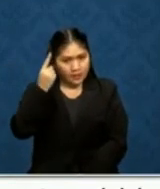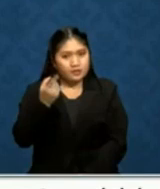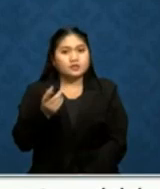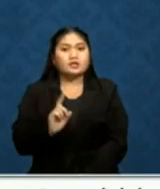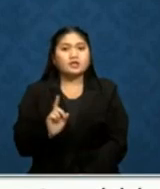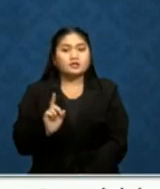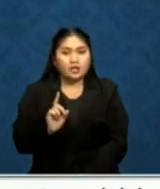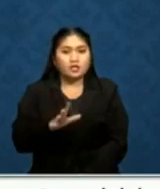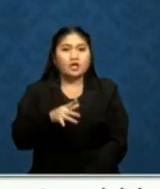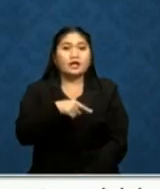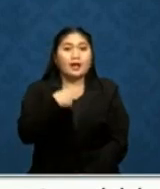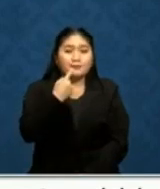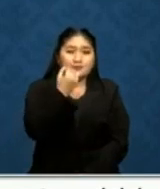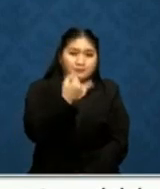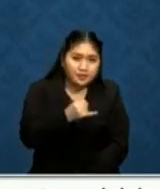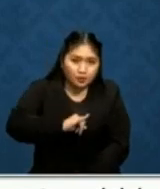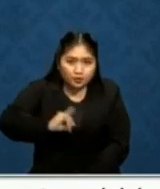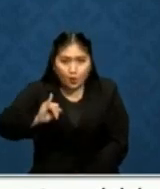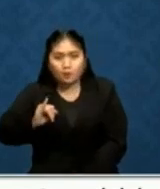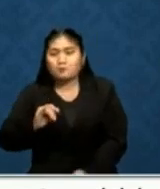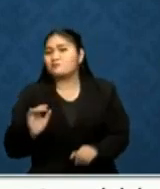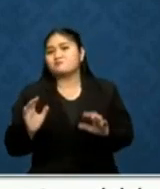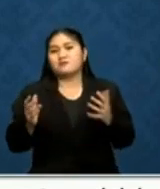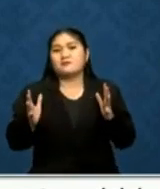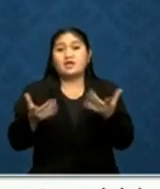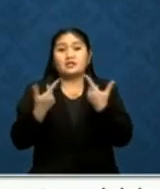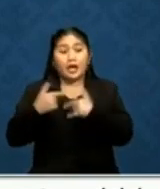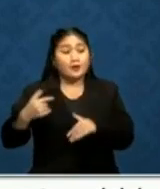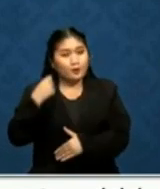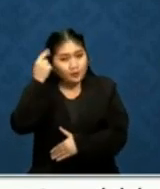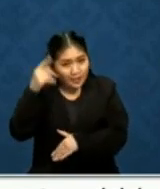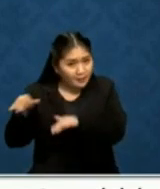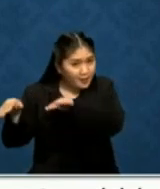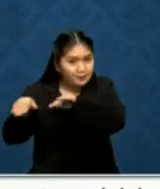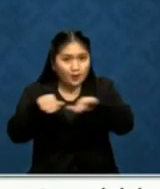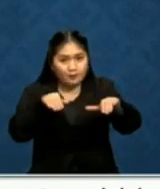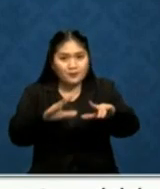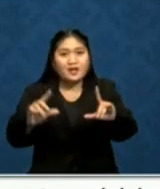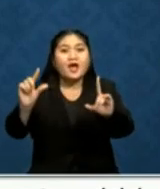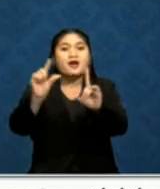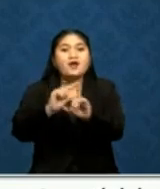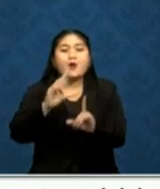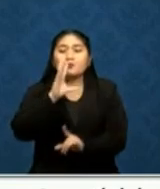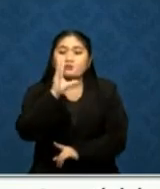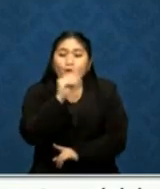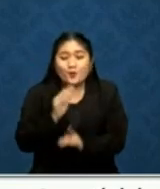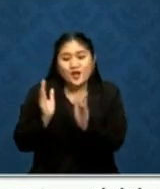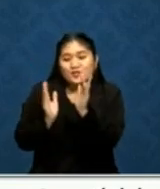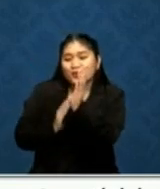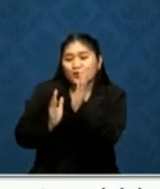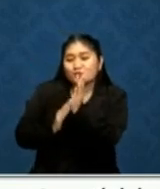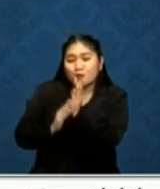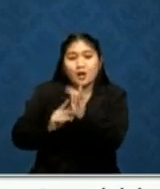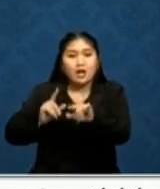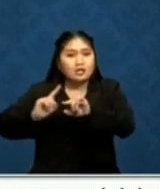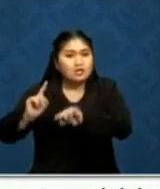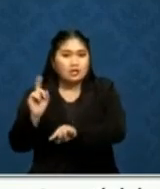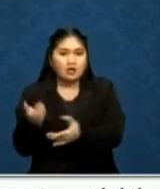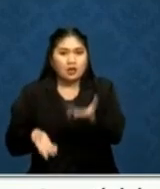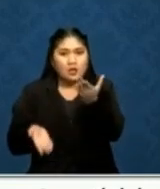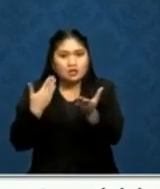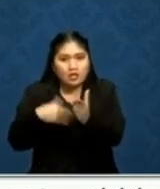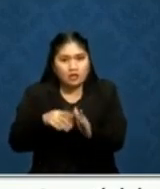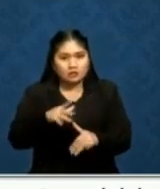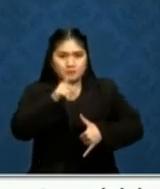เรื่องนี้ไม่มีใครผิดใครถูกค่ะเรามาเข้าใจกันพร้อมๆกันแม้จะเป็นคำพูดเพื่อชมเชยค่ะหรือเป็นการกระทำเพื่อสร้